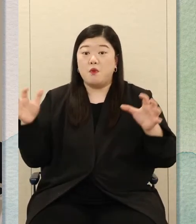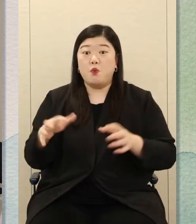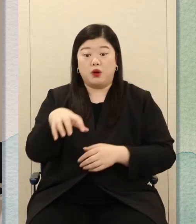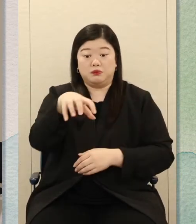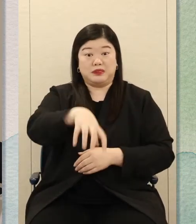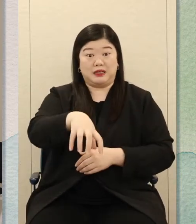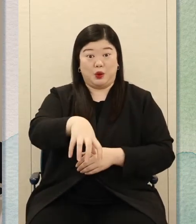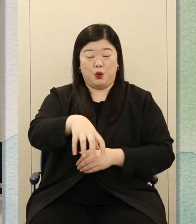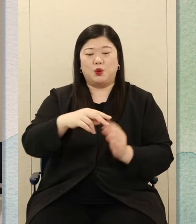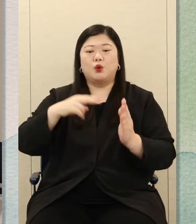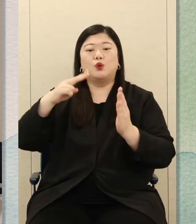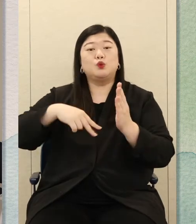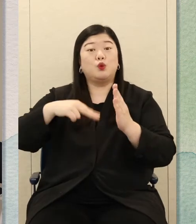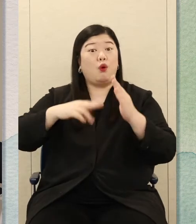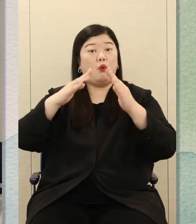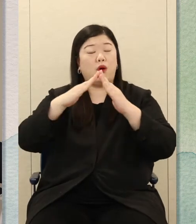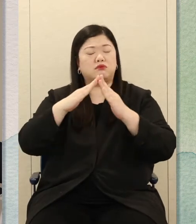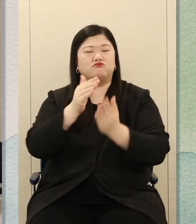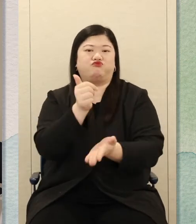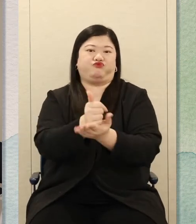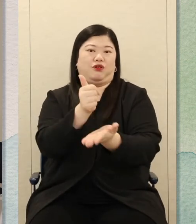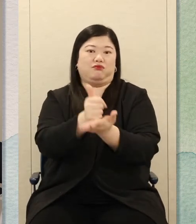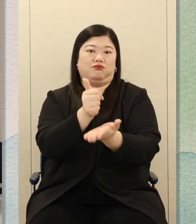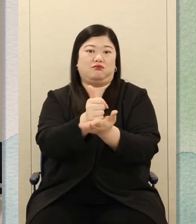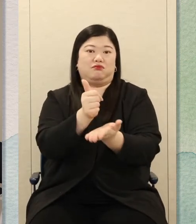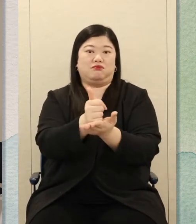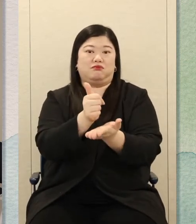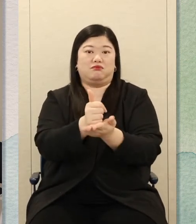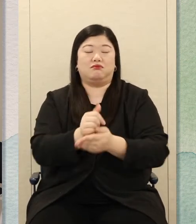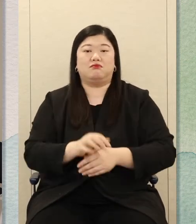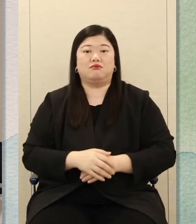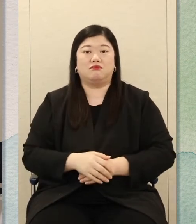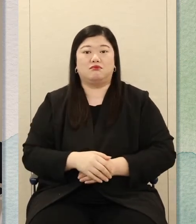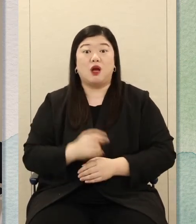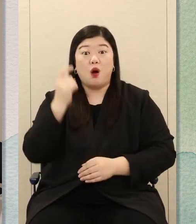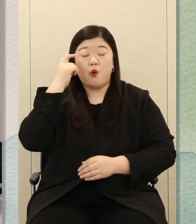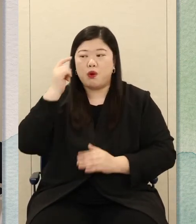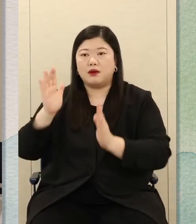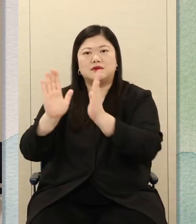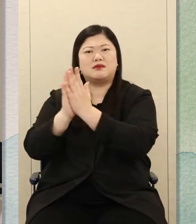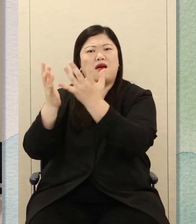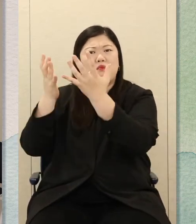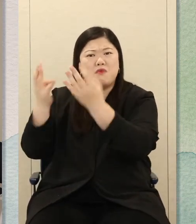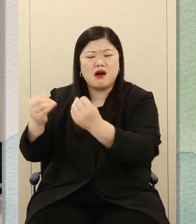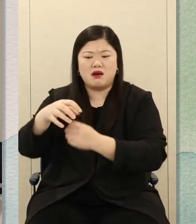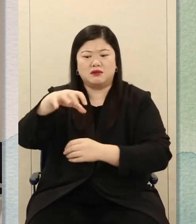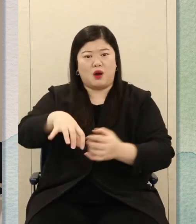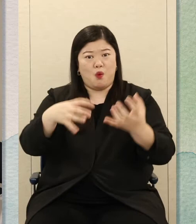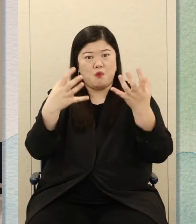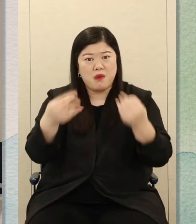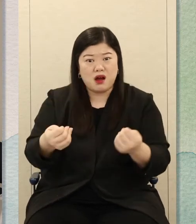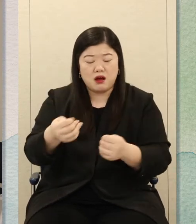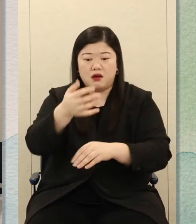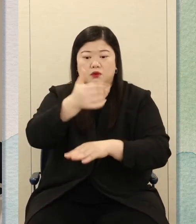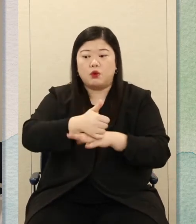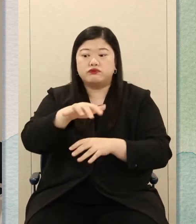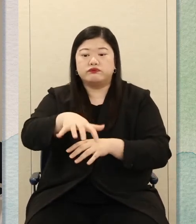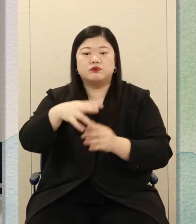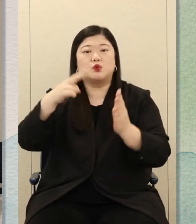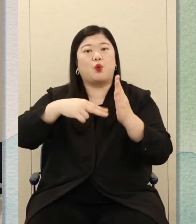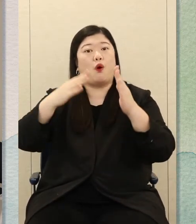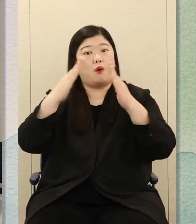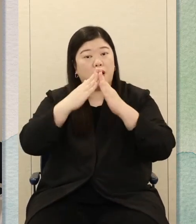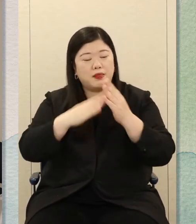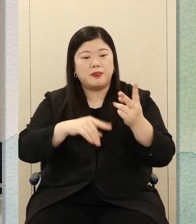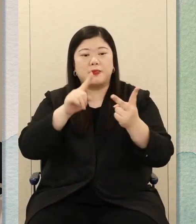이제 제일 좋아요. 예, 도서관에서 요새 이제 이런 거 할 수 있는 공간들이 자꾸 늘어나고 있고요. 만들어지고 있어서 예,